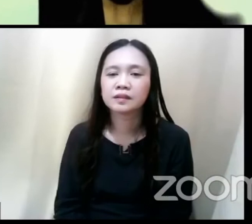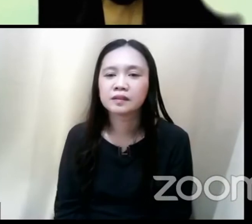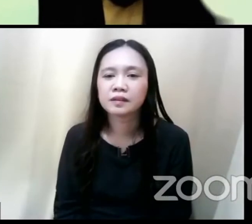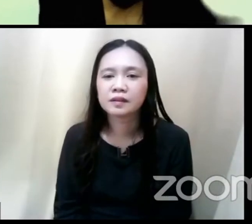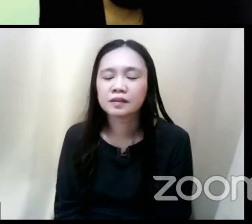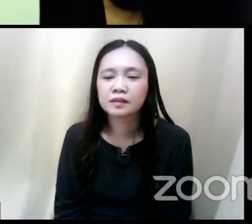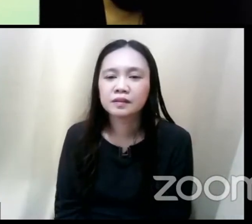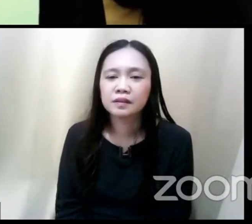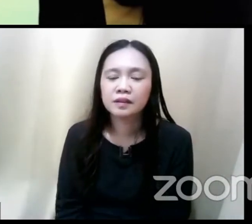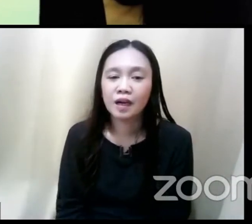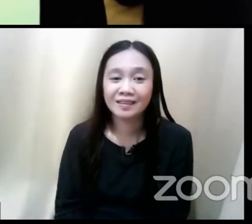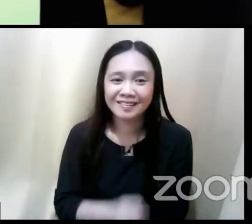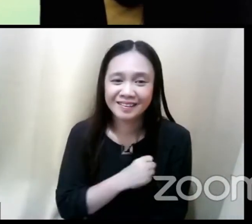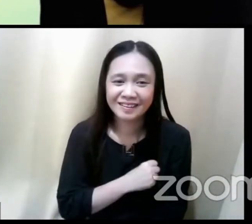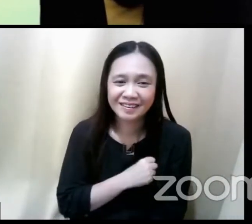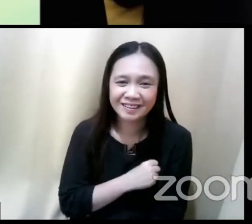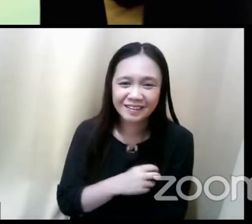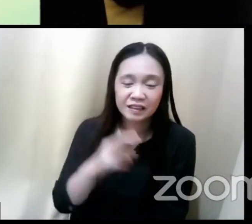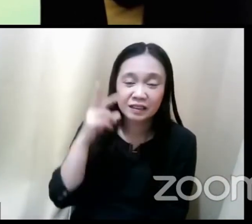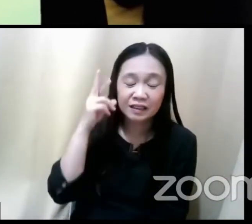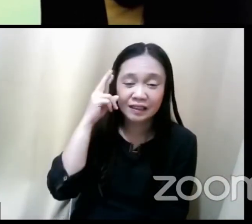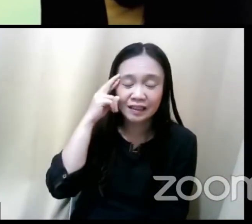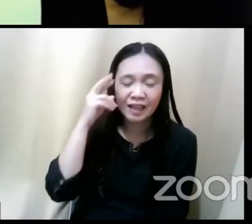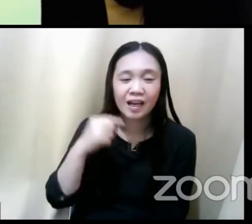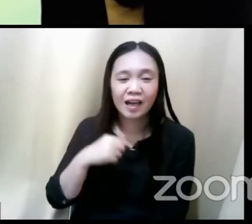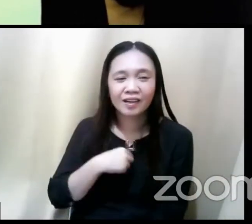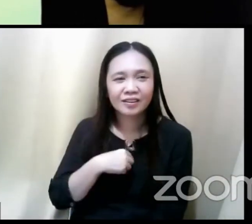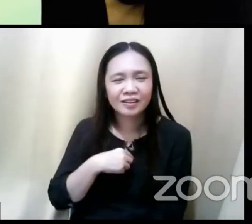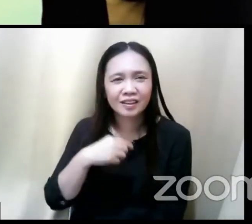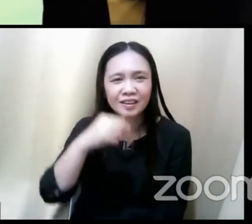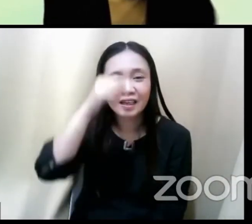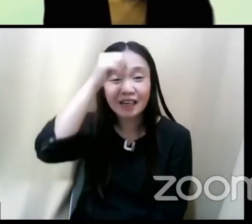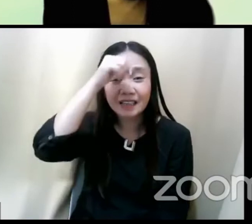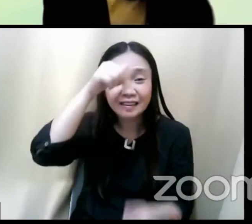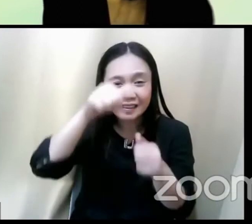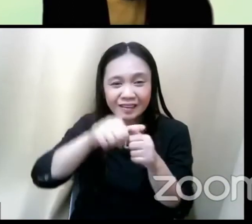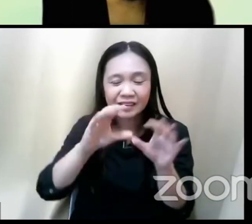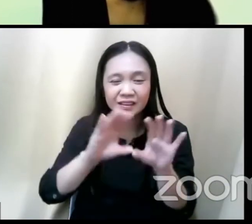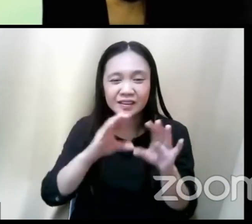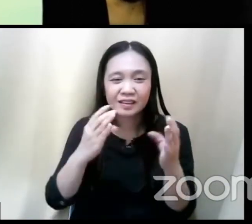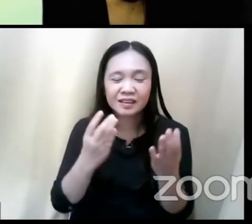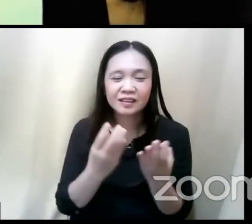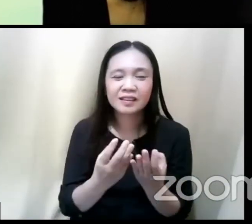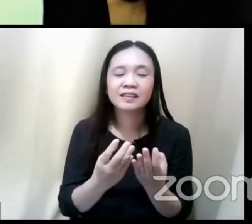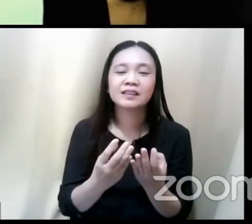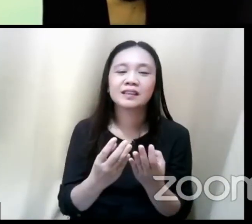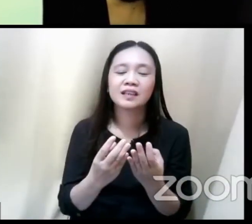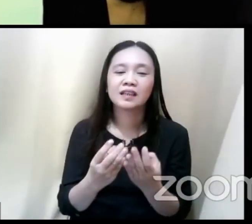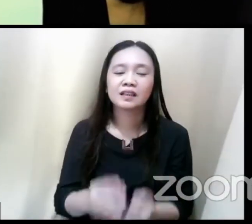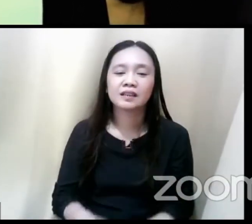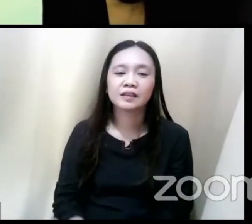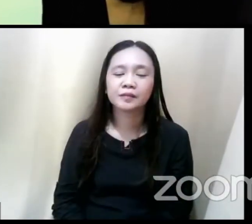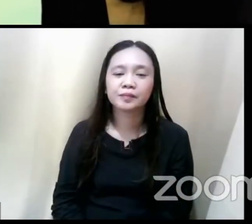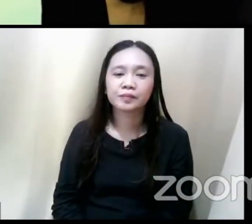Ayun. Ay, sorry. Sir Ranil, sorry. Naalala ko din pala doon sa class natin doon sa Northfield, no? Kasi yung kid,